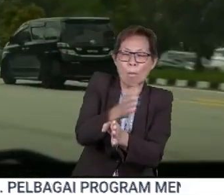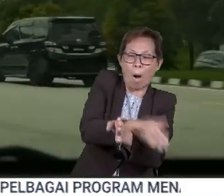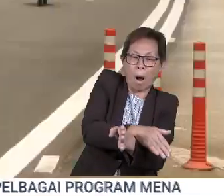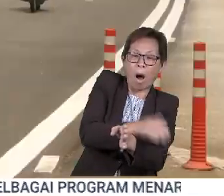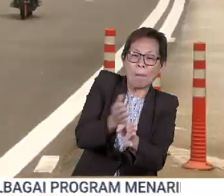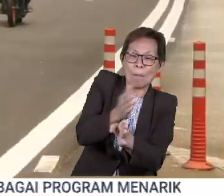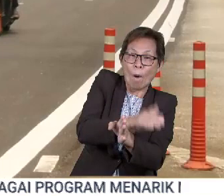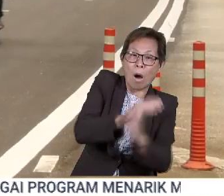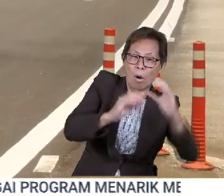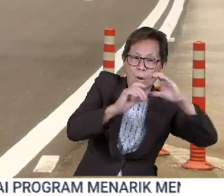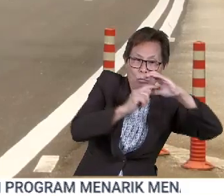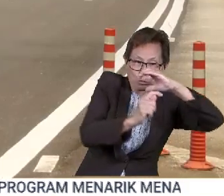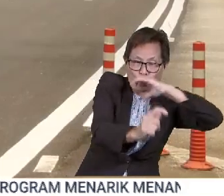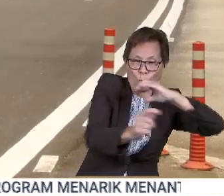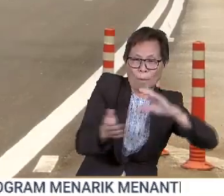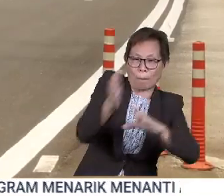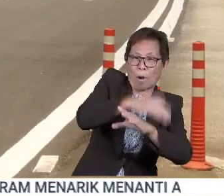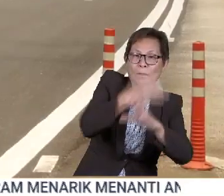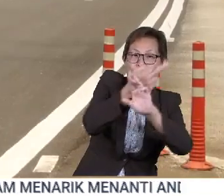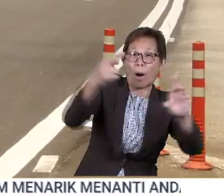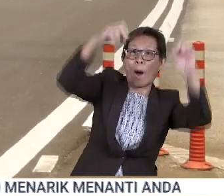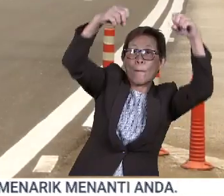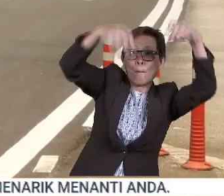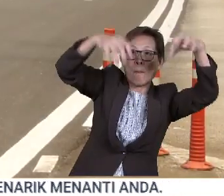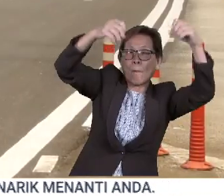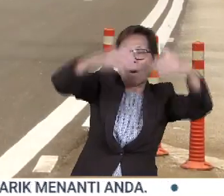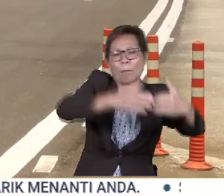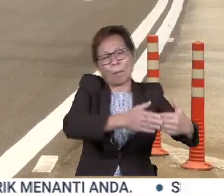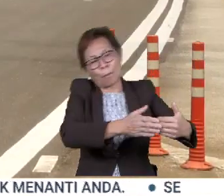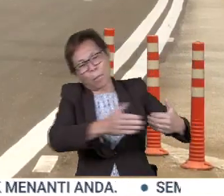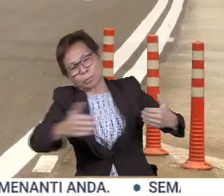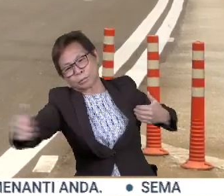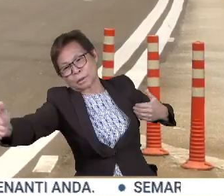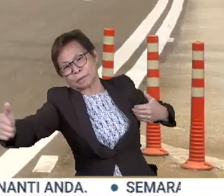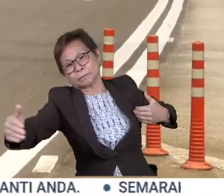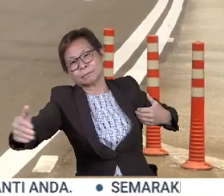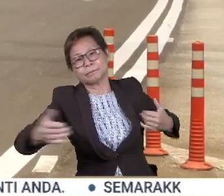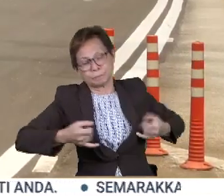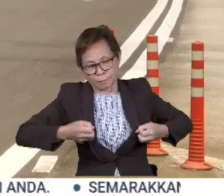sedia ada arah timur dan penyediaan lampu jalan di sepanjang jajaran terlibat.